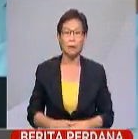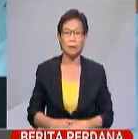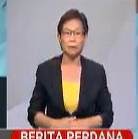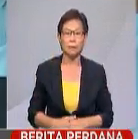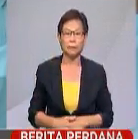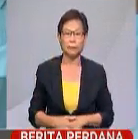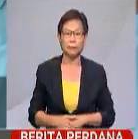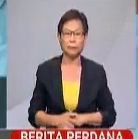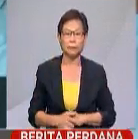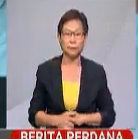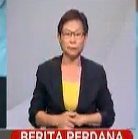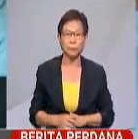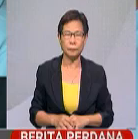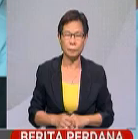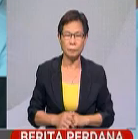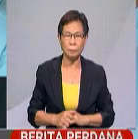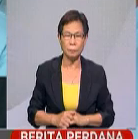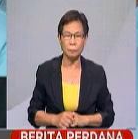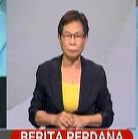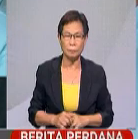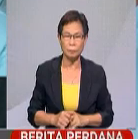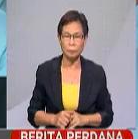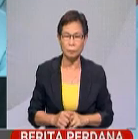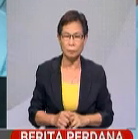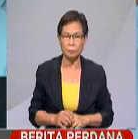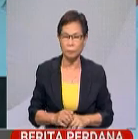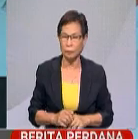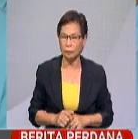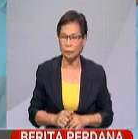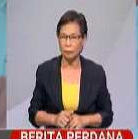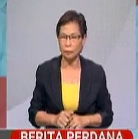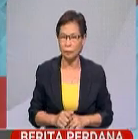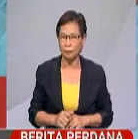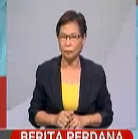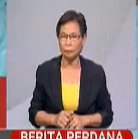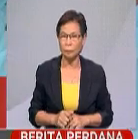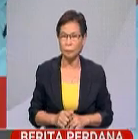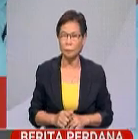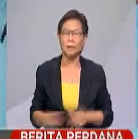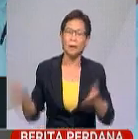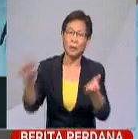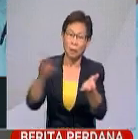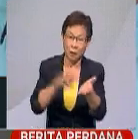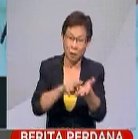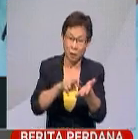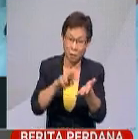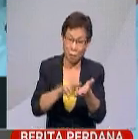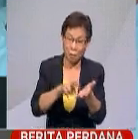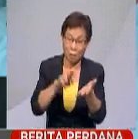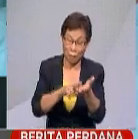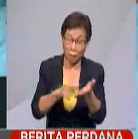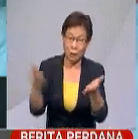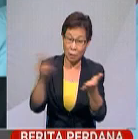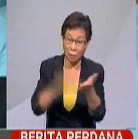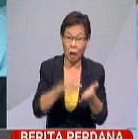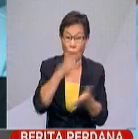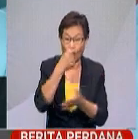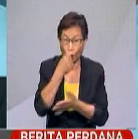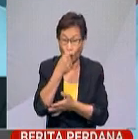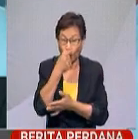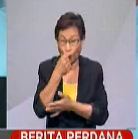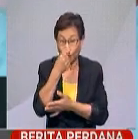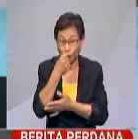Lebih mustahak itu adalah apabila dari segi kenyataan-kenyataan resmi, karena influenza ini boleh saja